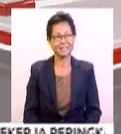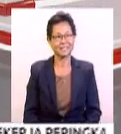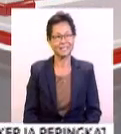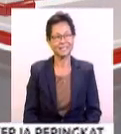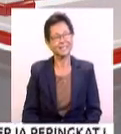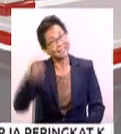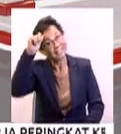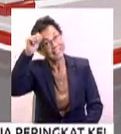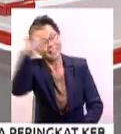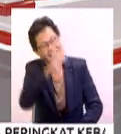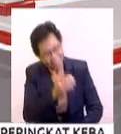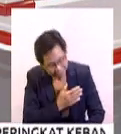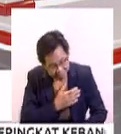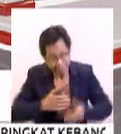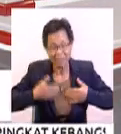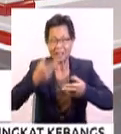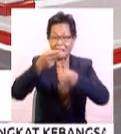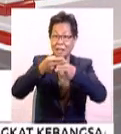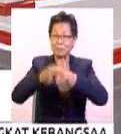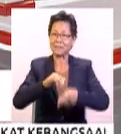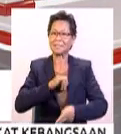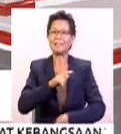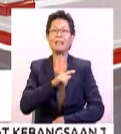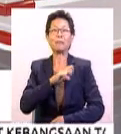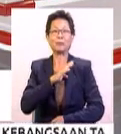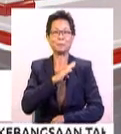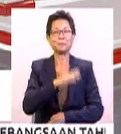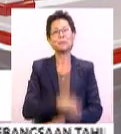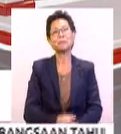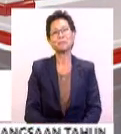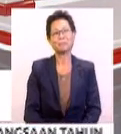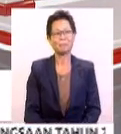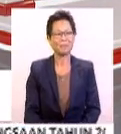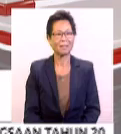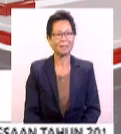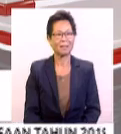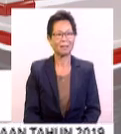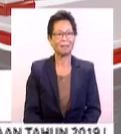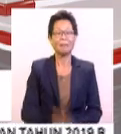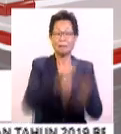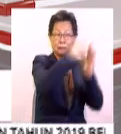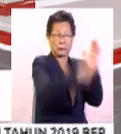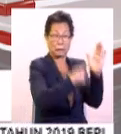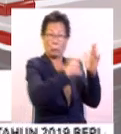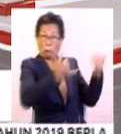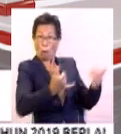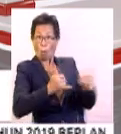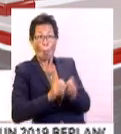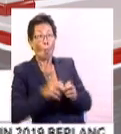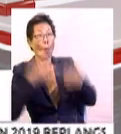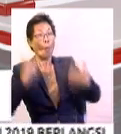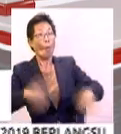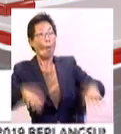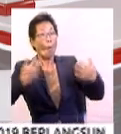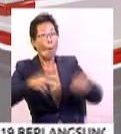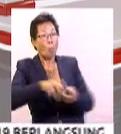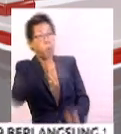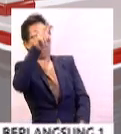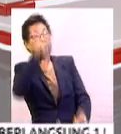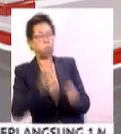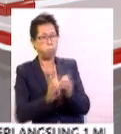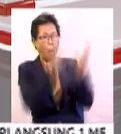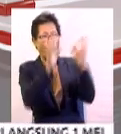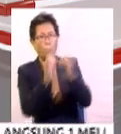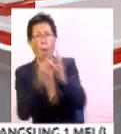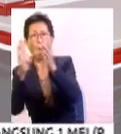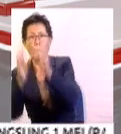Baik, assalamualaikum dan salam sejahtera. Saya Indira Zarohadian. Dan saya Margaret Gambang. Sri Lanka hari ini dikejutkan dengan beberapa siri letupan